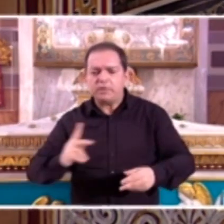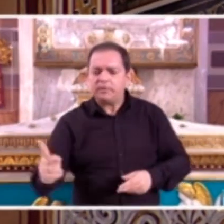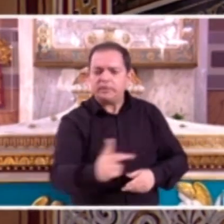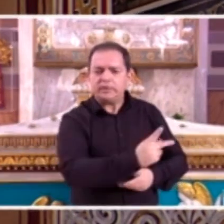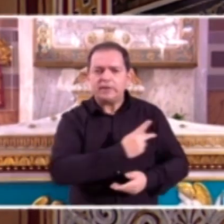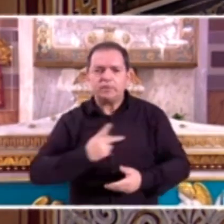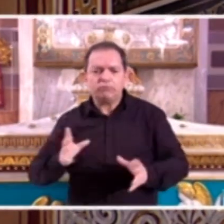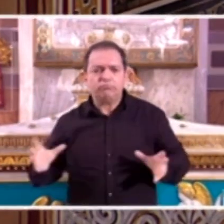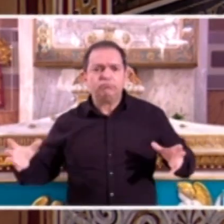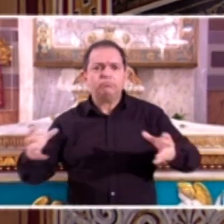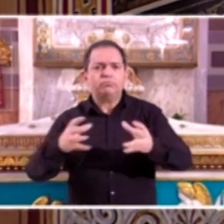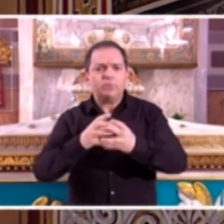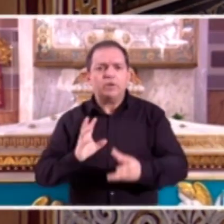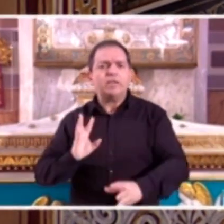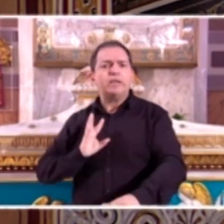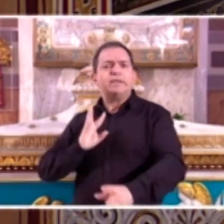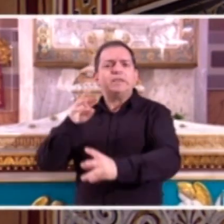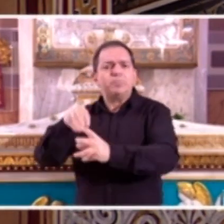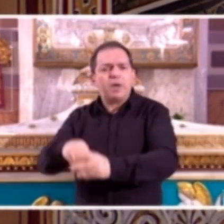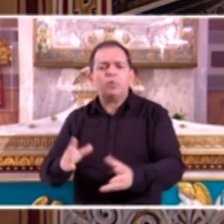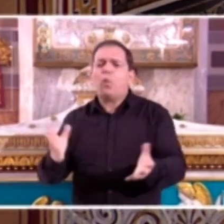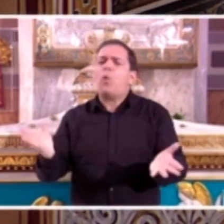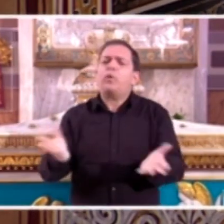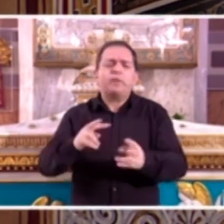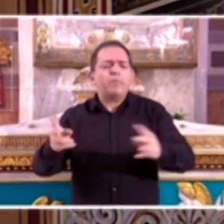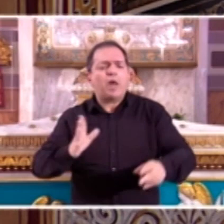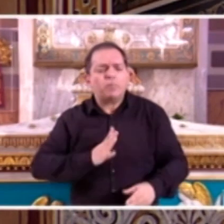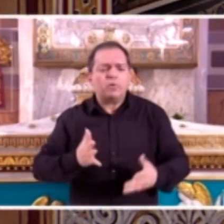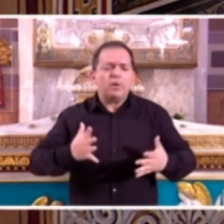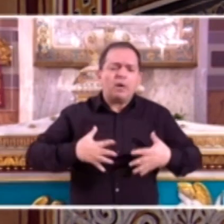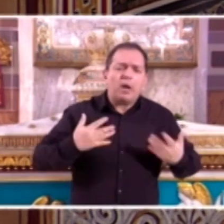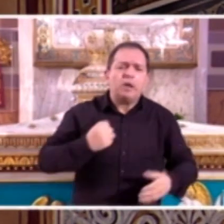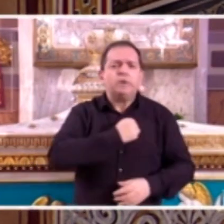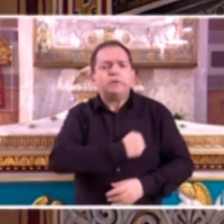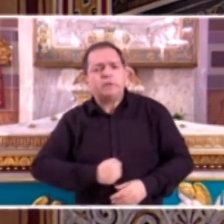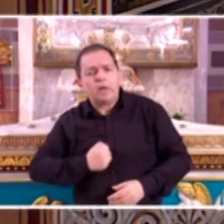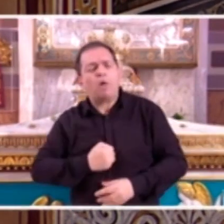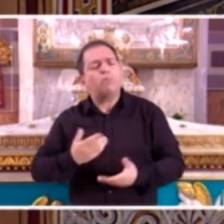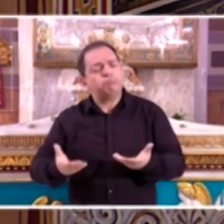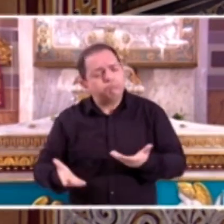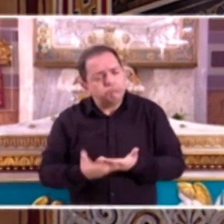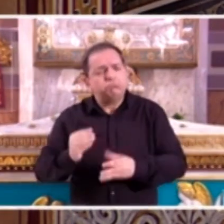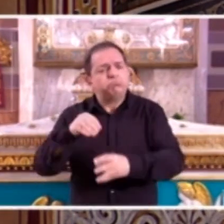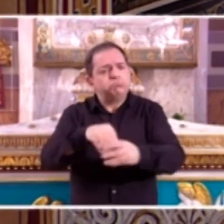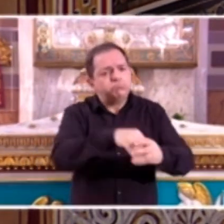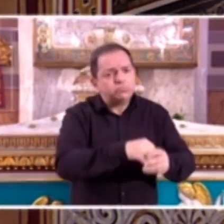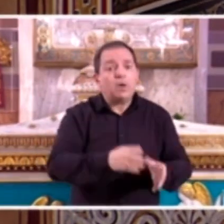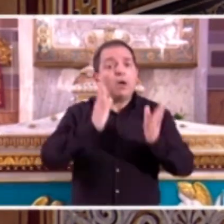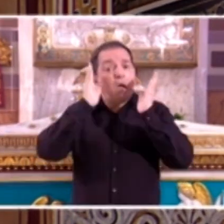συμμετοχή στην χαρά και την θλίψη του άλλου, μετοχή στην